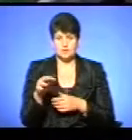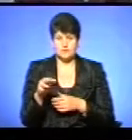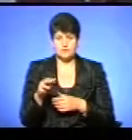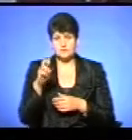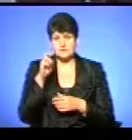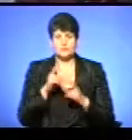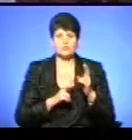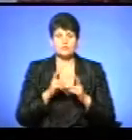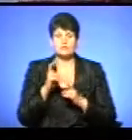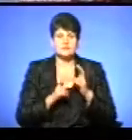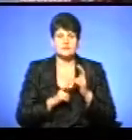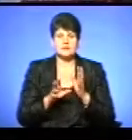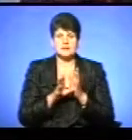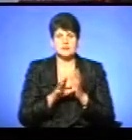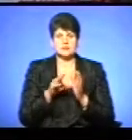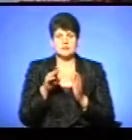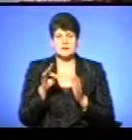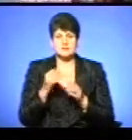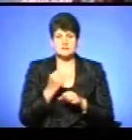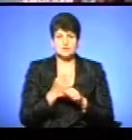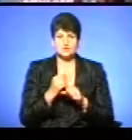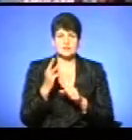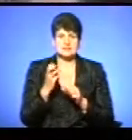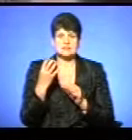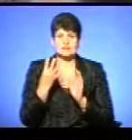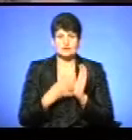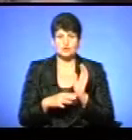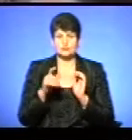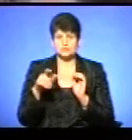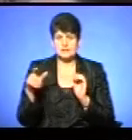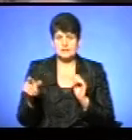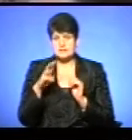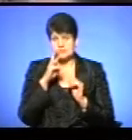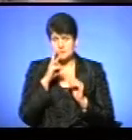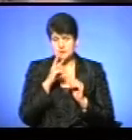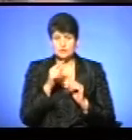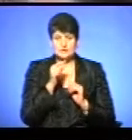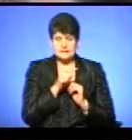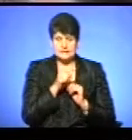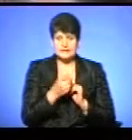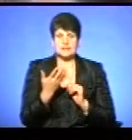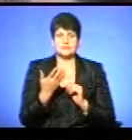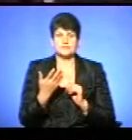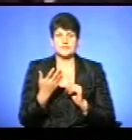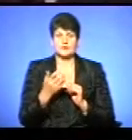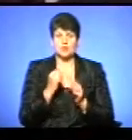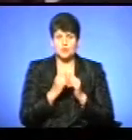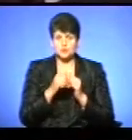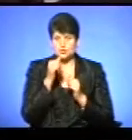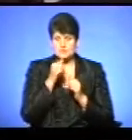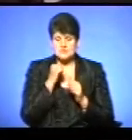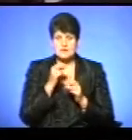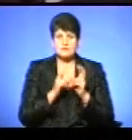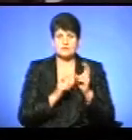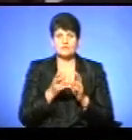комунальному підприємстві «Тернопільелектротранс» працює 390 осіб. На заробітну плату для них, за словами Андрія Мастюха, щомісяця